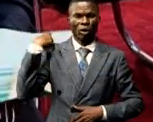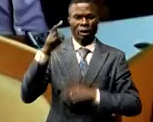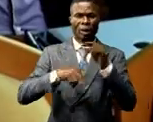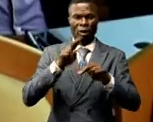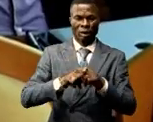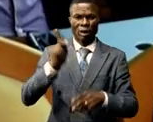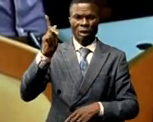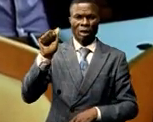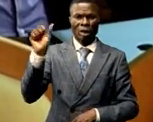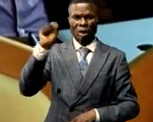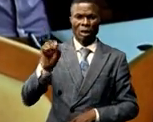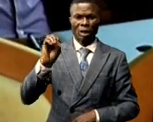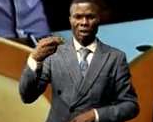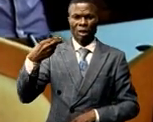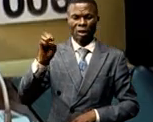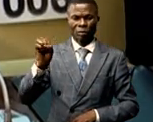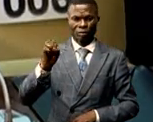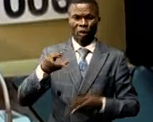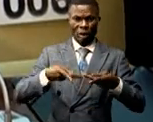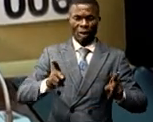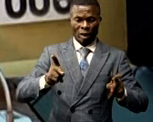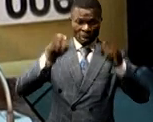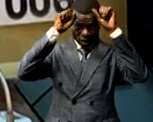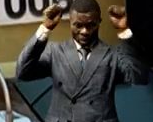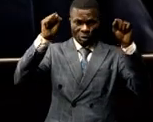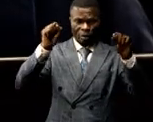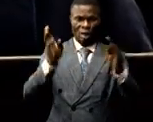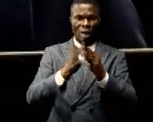Clou. Sous la conduite du président de l'Assemblée nationale,